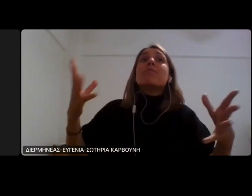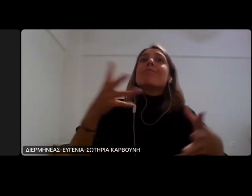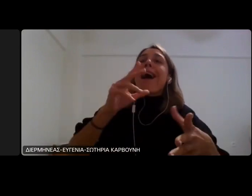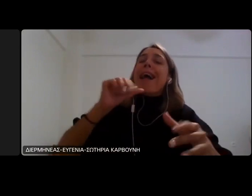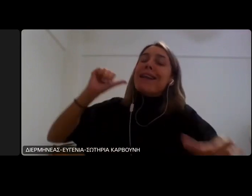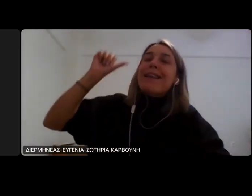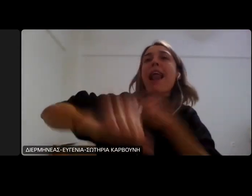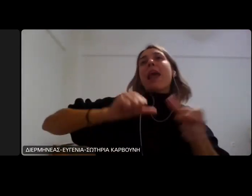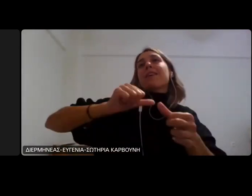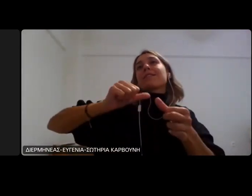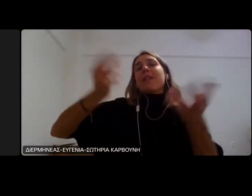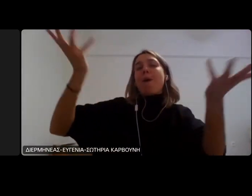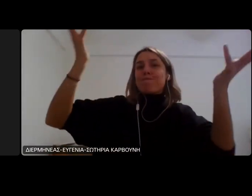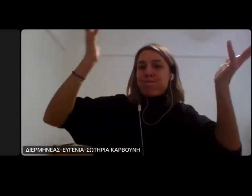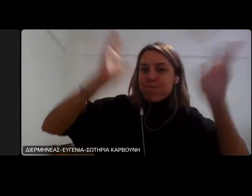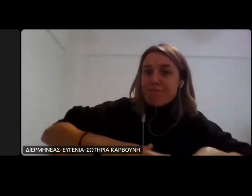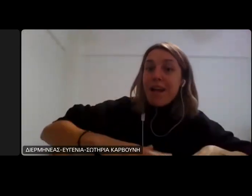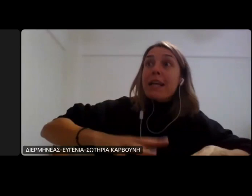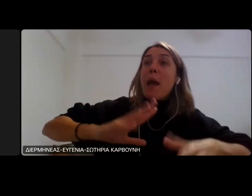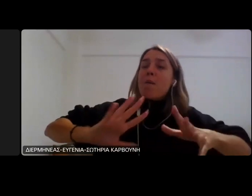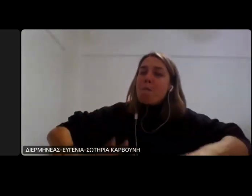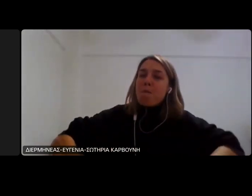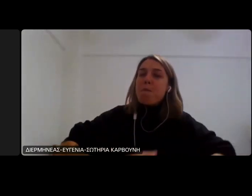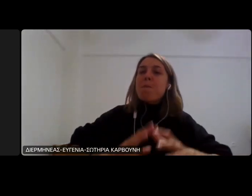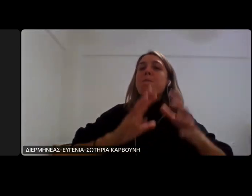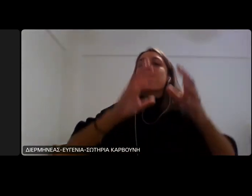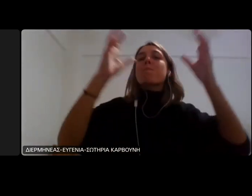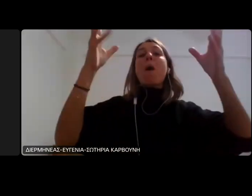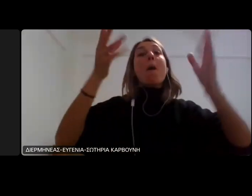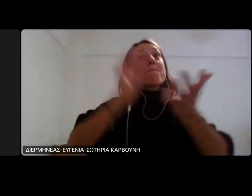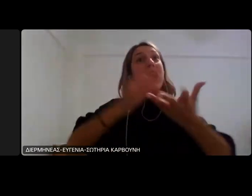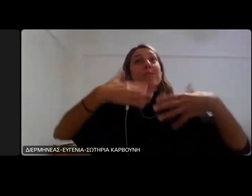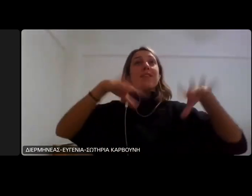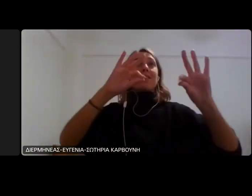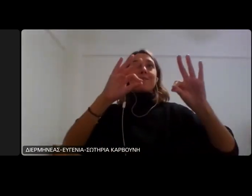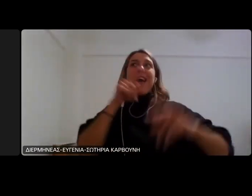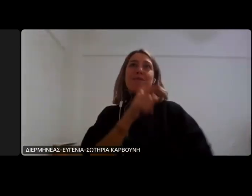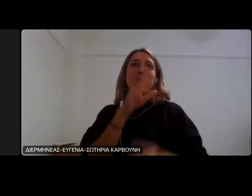χτίσουμε πάλι εκ νέου. Είναι δυνατά αυτά τα πράγματα? Όχι.